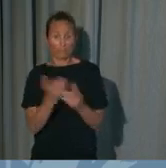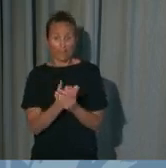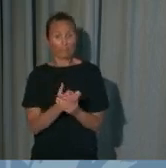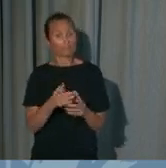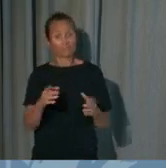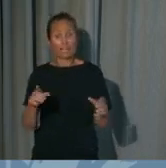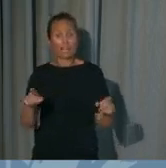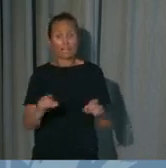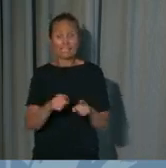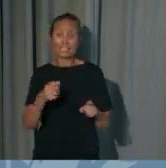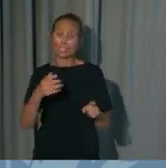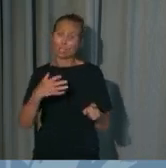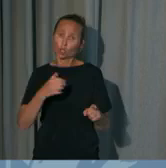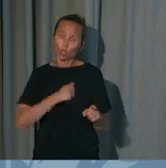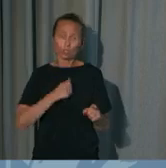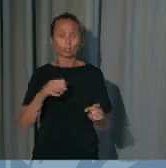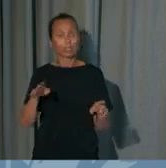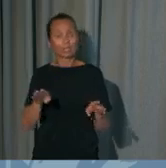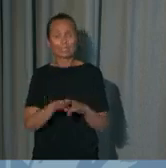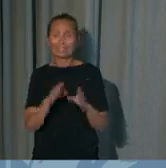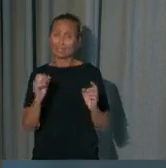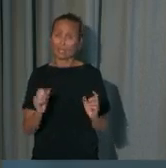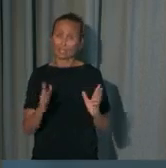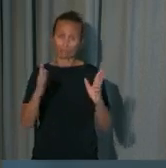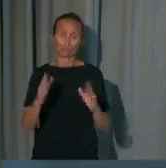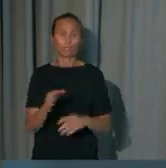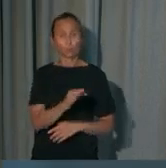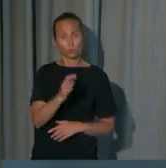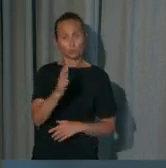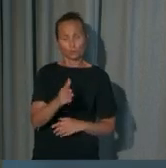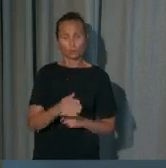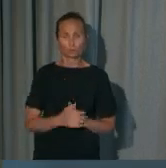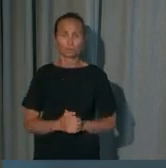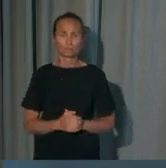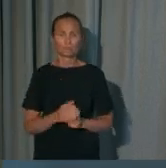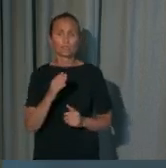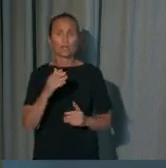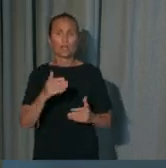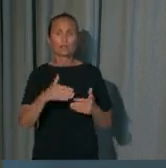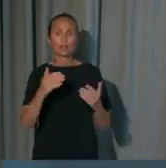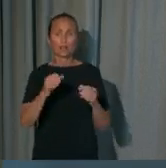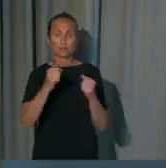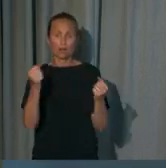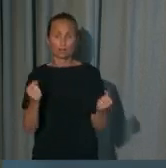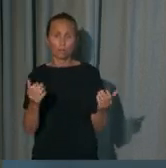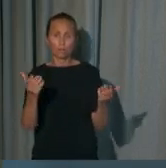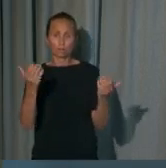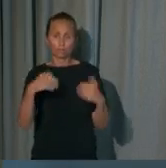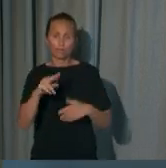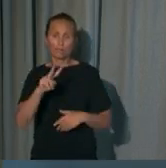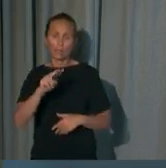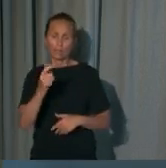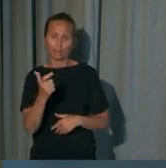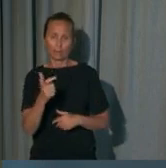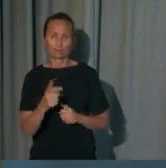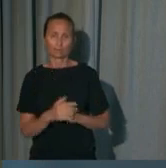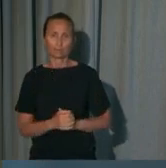like trygge og frie liv. Tusen takk. Da er det Dagbladet, og deretter VG.